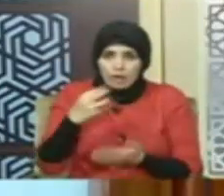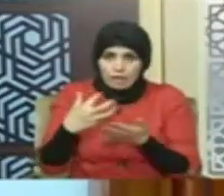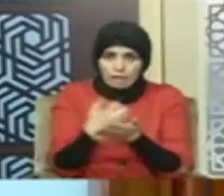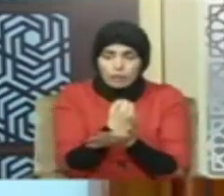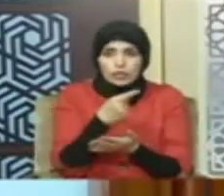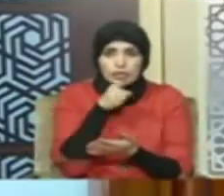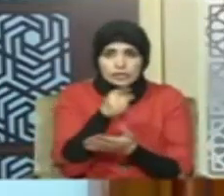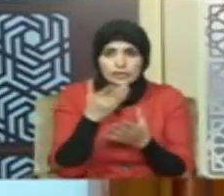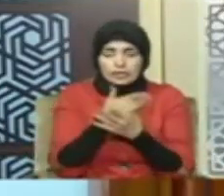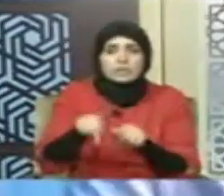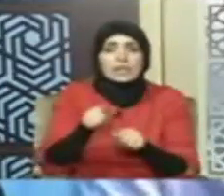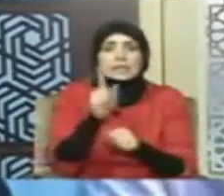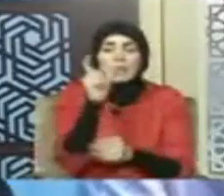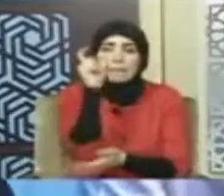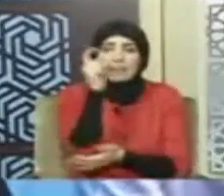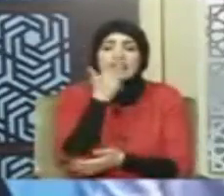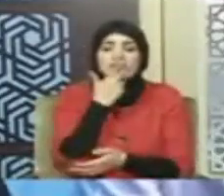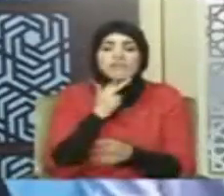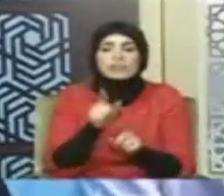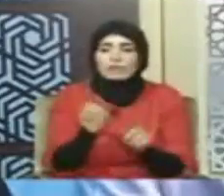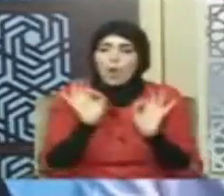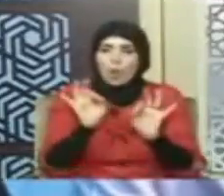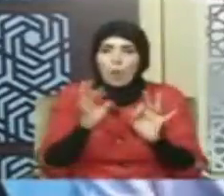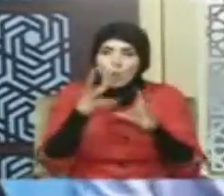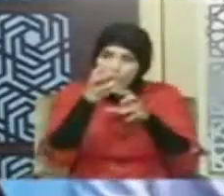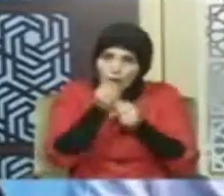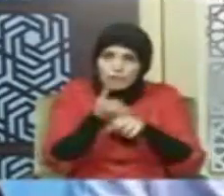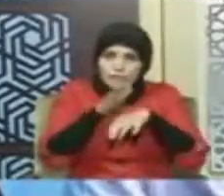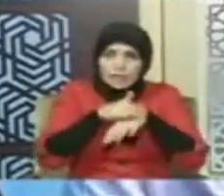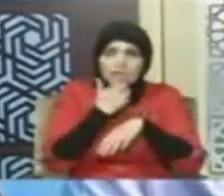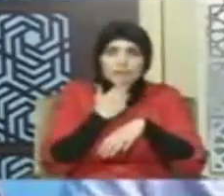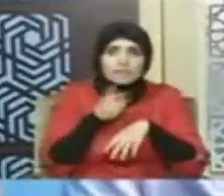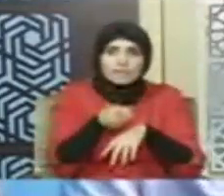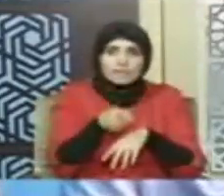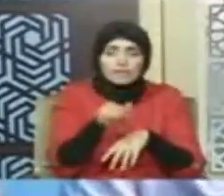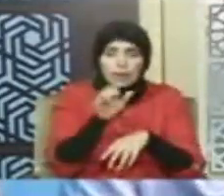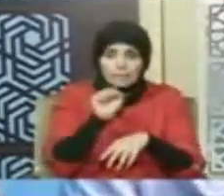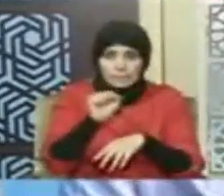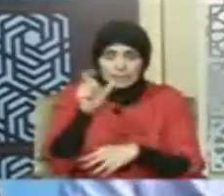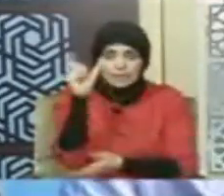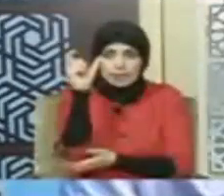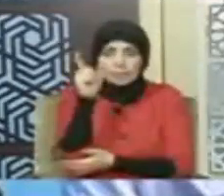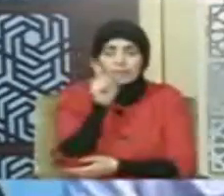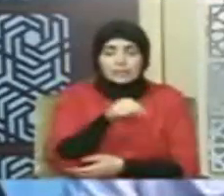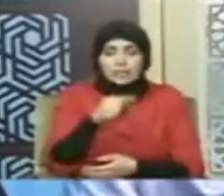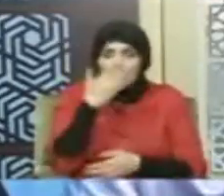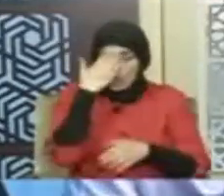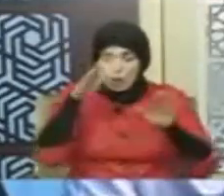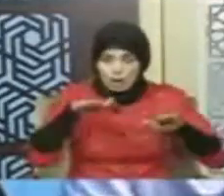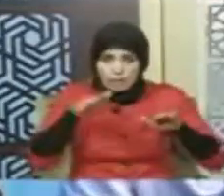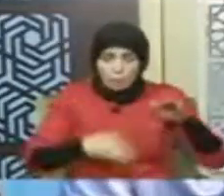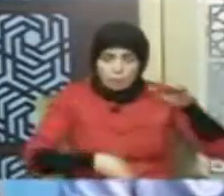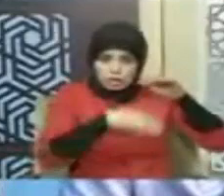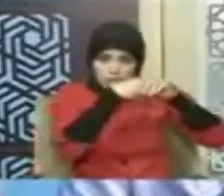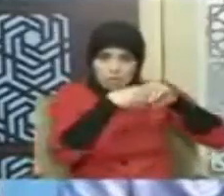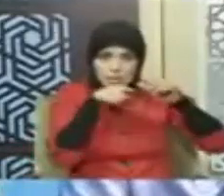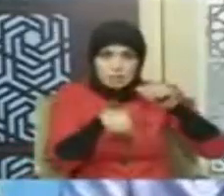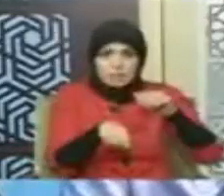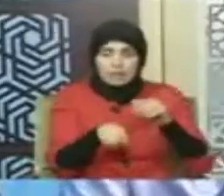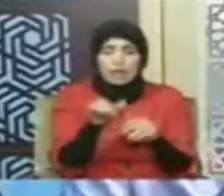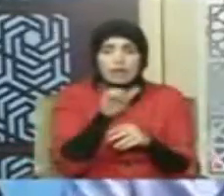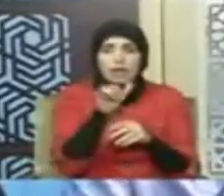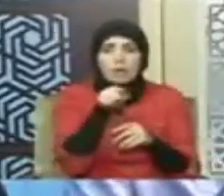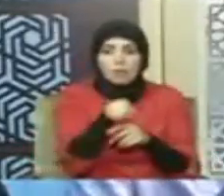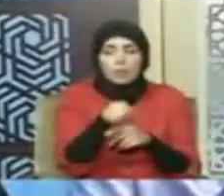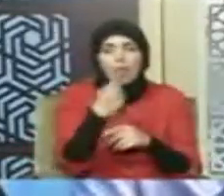جماعة أو حزب. الاعتكاف شأن تعبدي خالص لله عز وجل. الأمر الأخير الذي